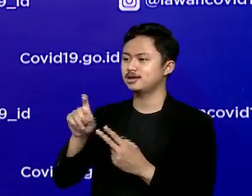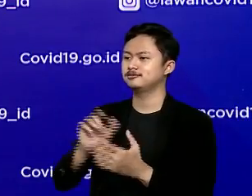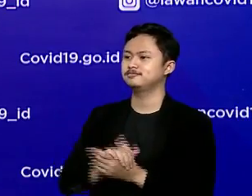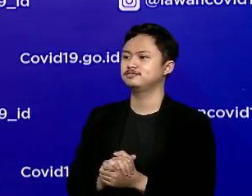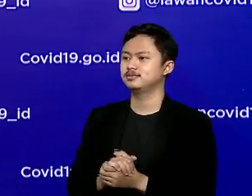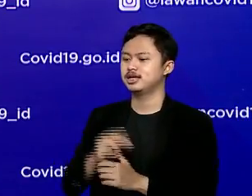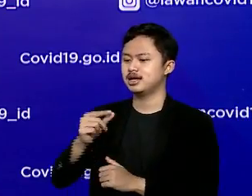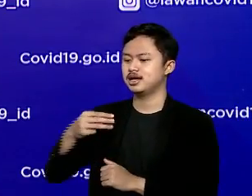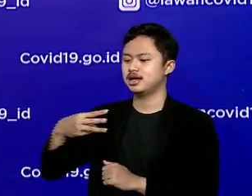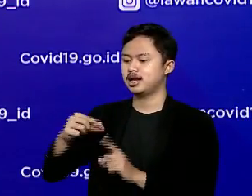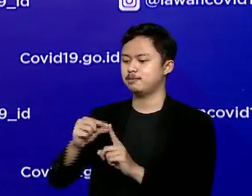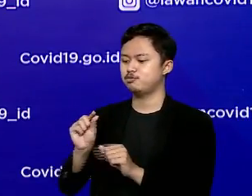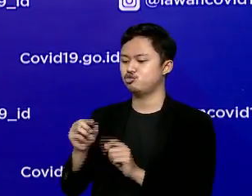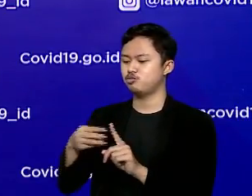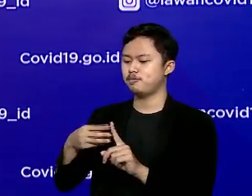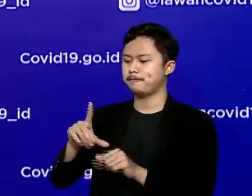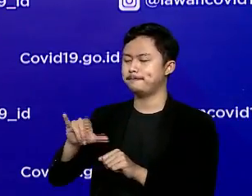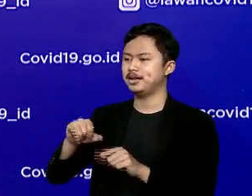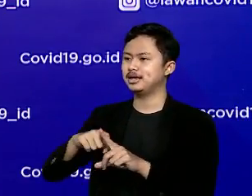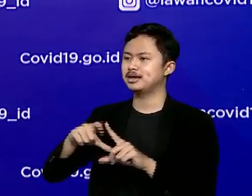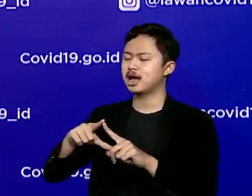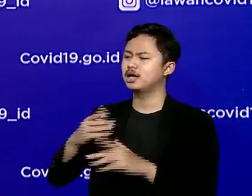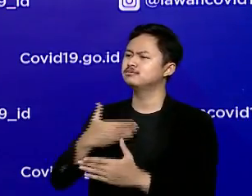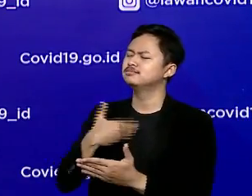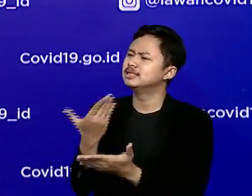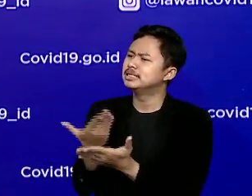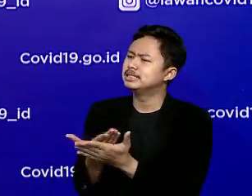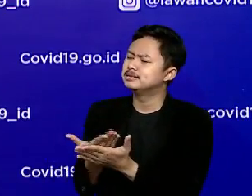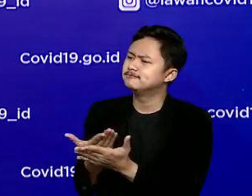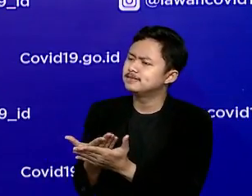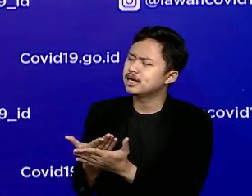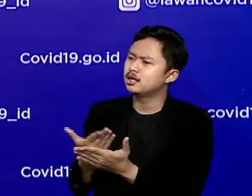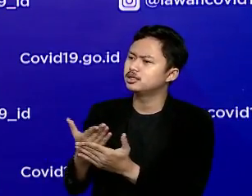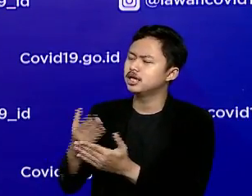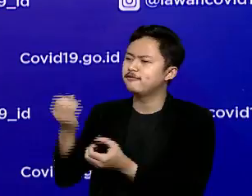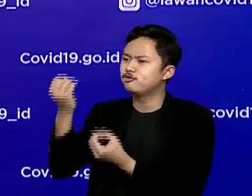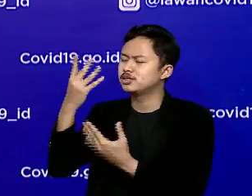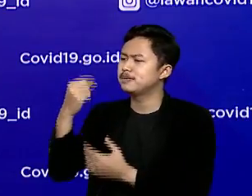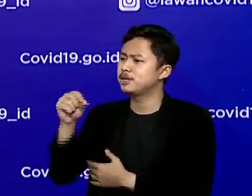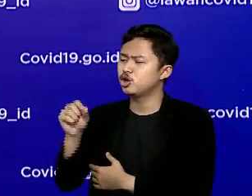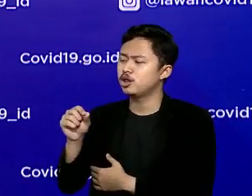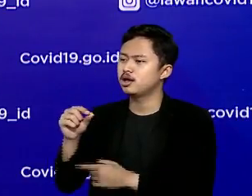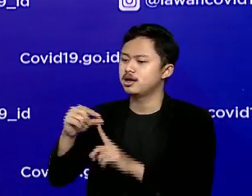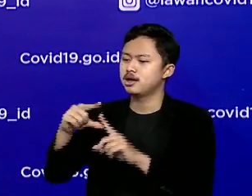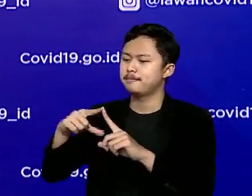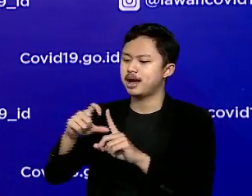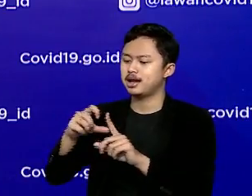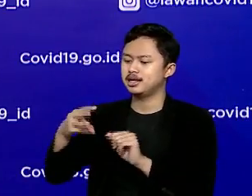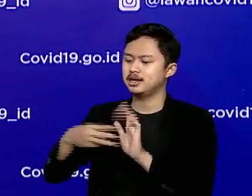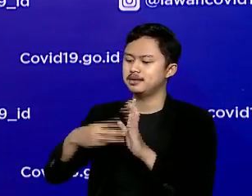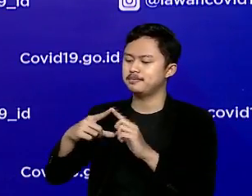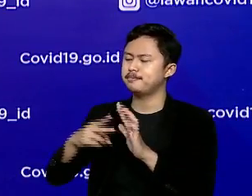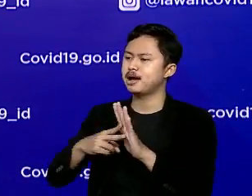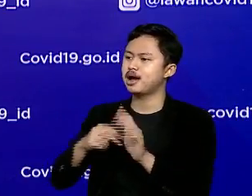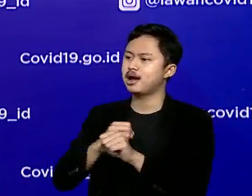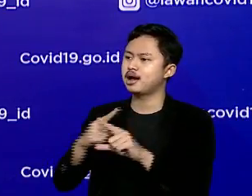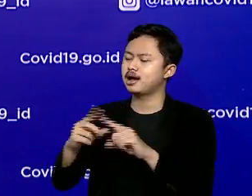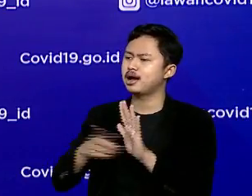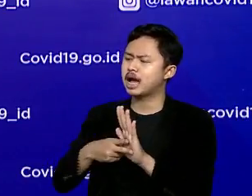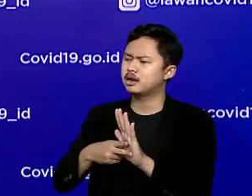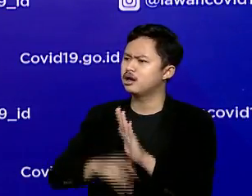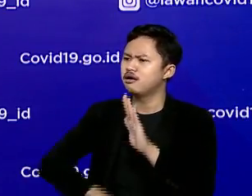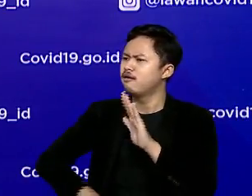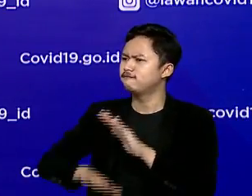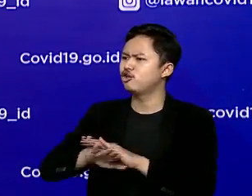Fat Republika. Ingin konfirmasi, Prof, apakah benar saat ini Wisma Atlet Pademangan penuh karena membludaknya pekerja